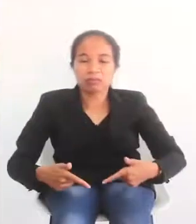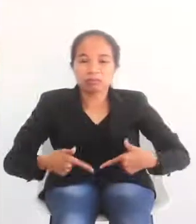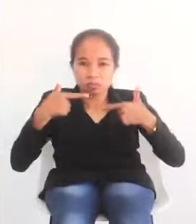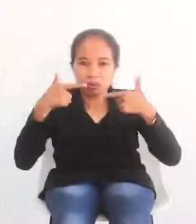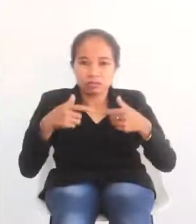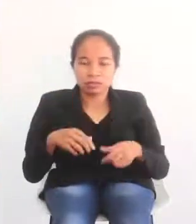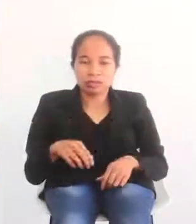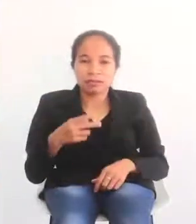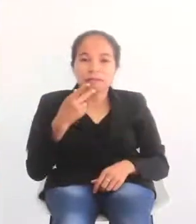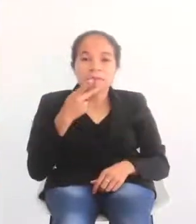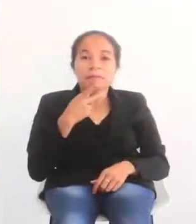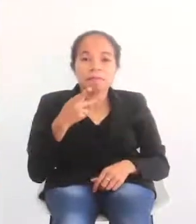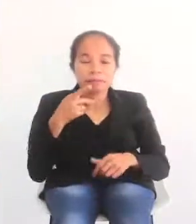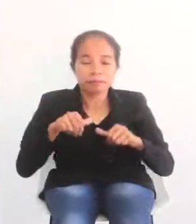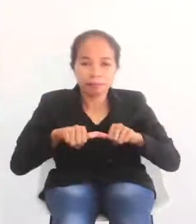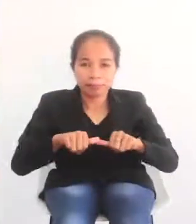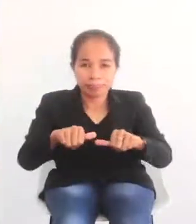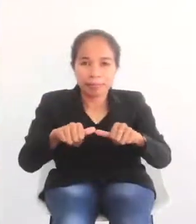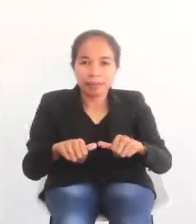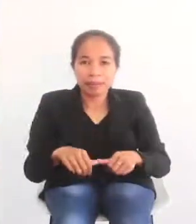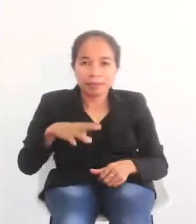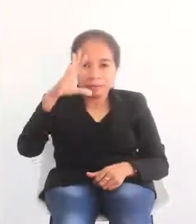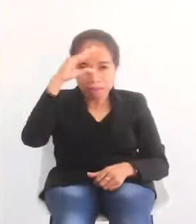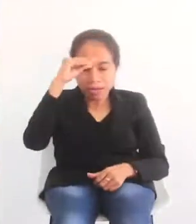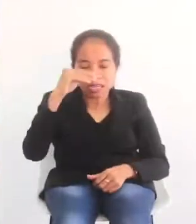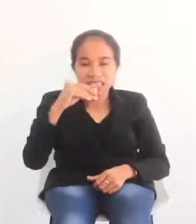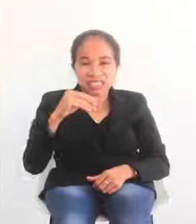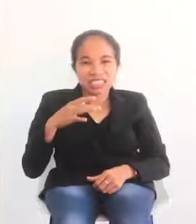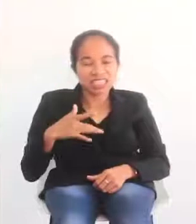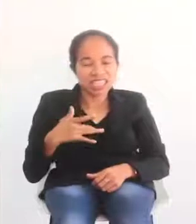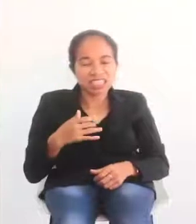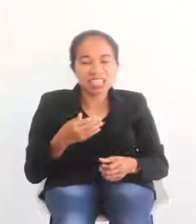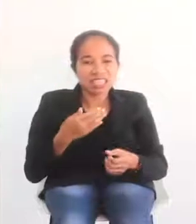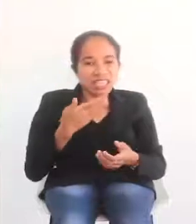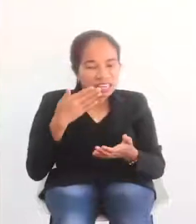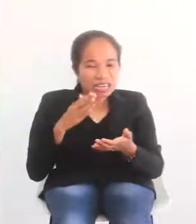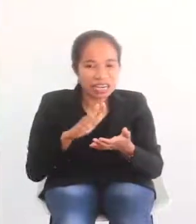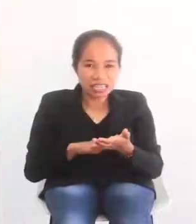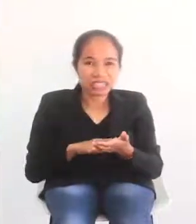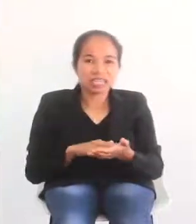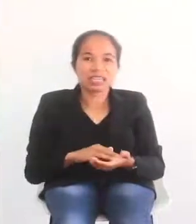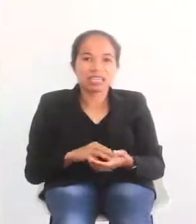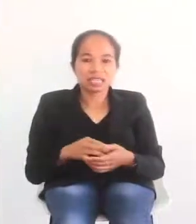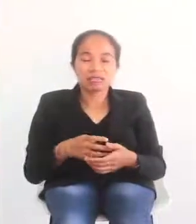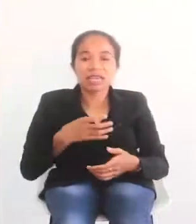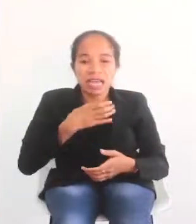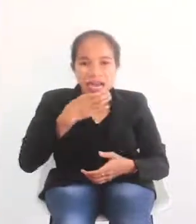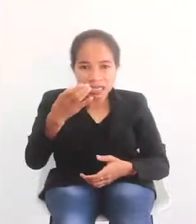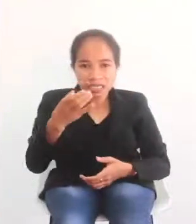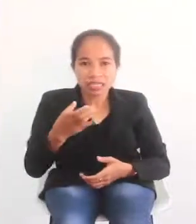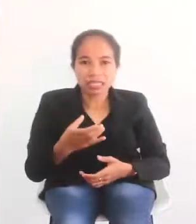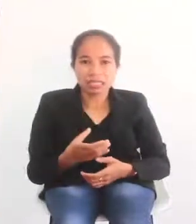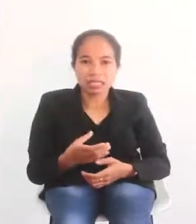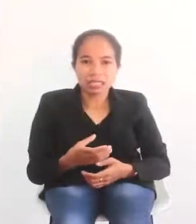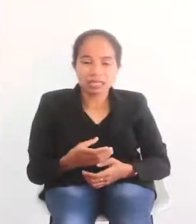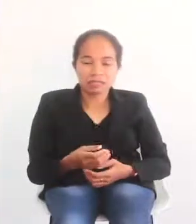Padre Alfonso continua. Luciano mos tahan la bele ona. No buka hakilar atu hasai